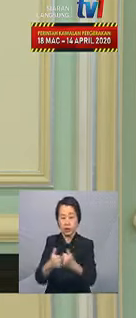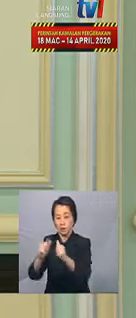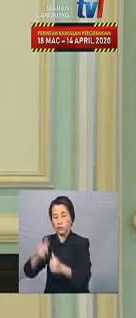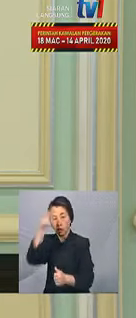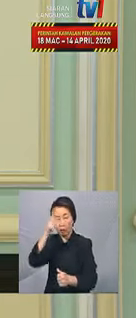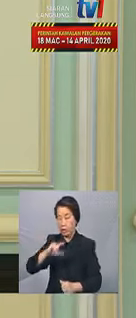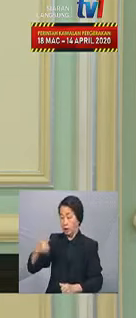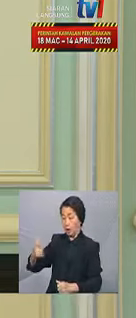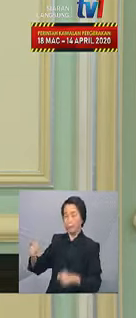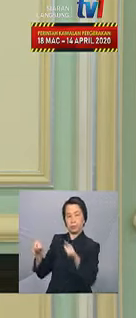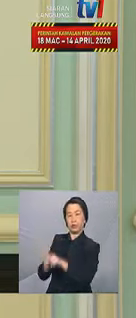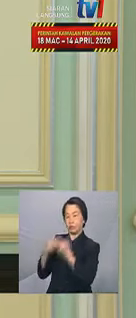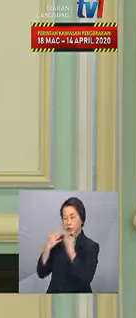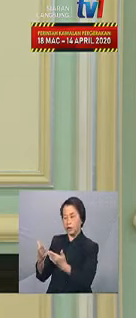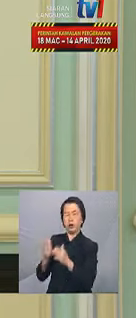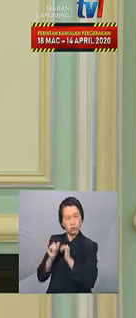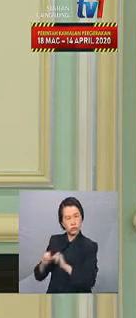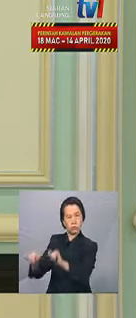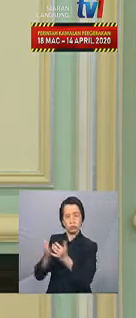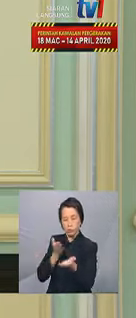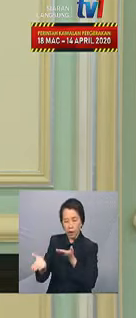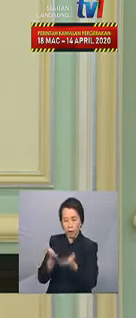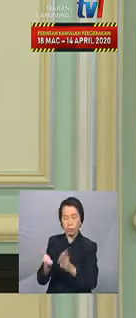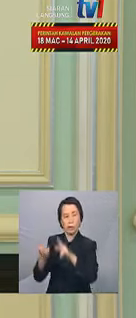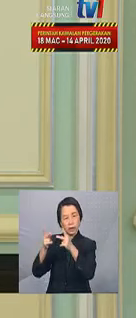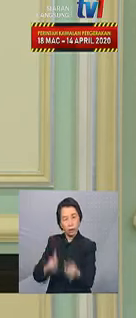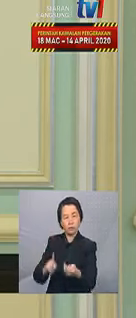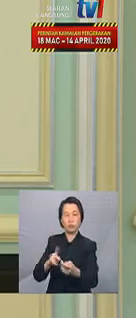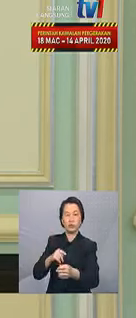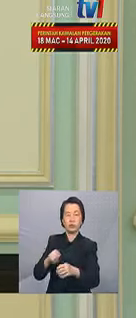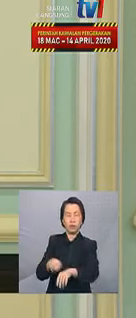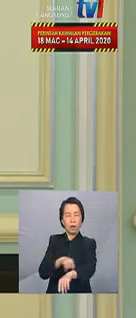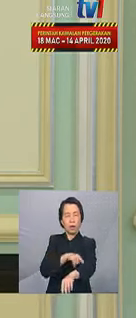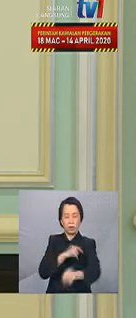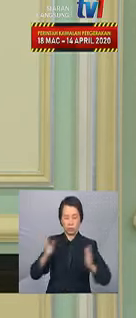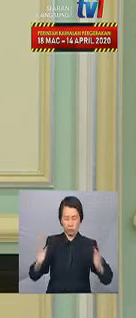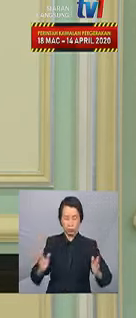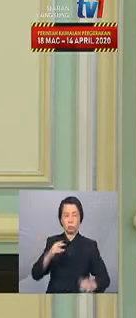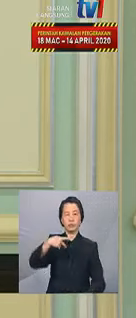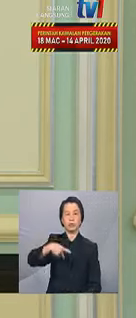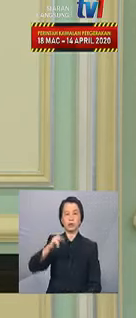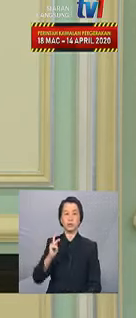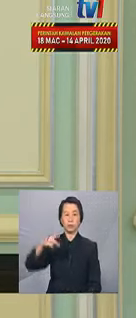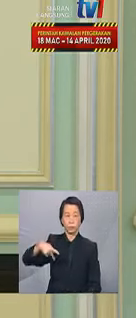yang lain yang terus berkhidmat dan berkorban sepanjang tempoh PKP ini.